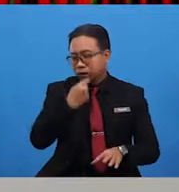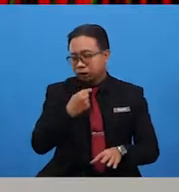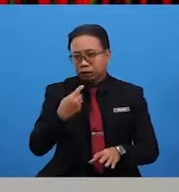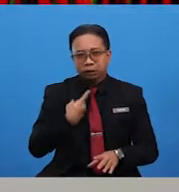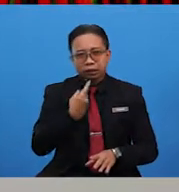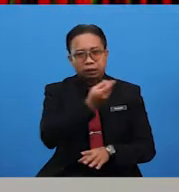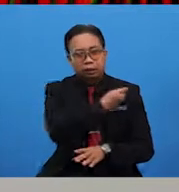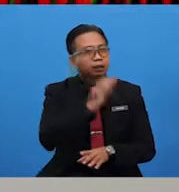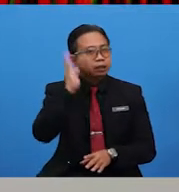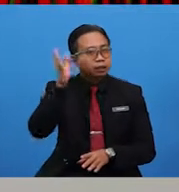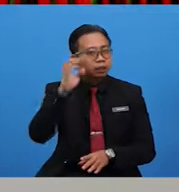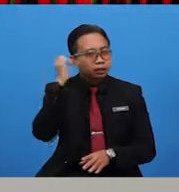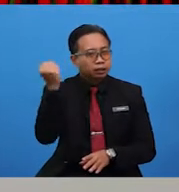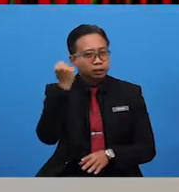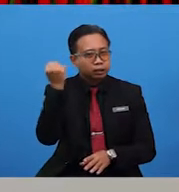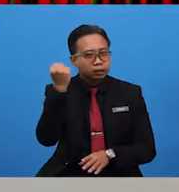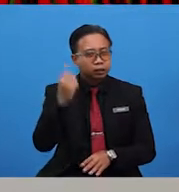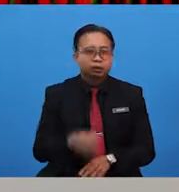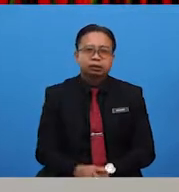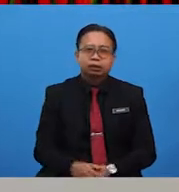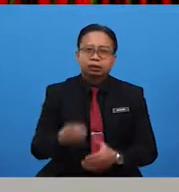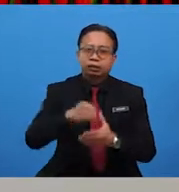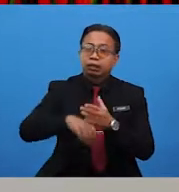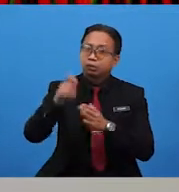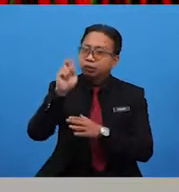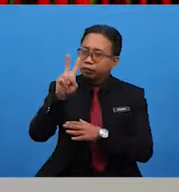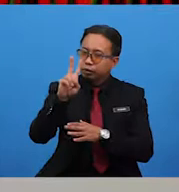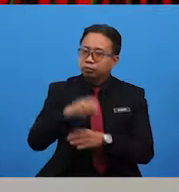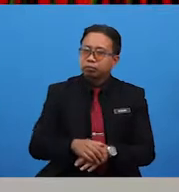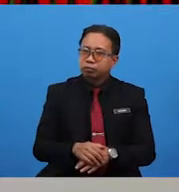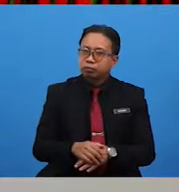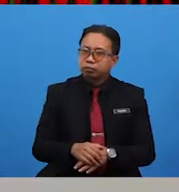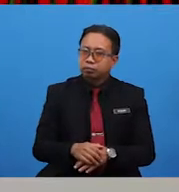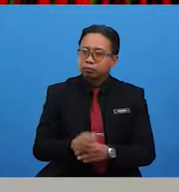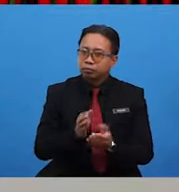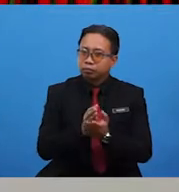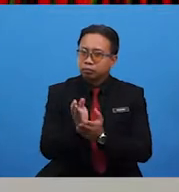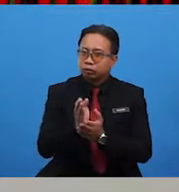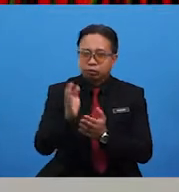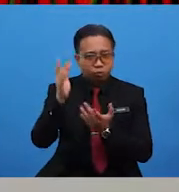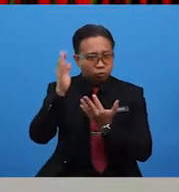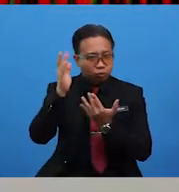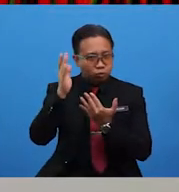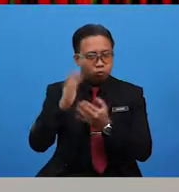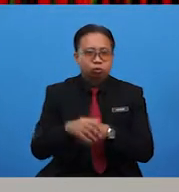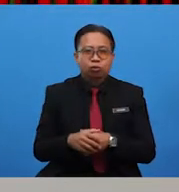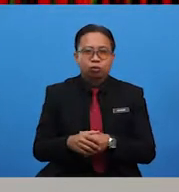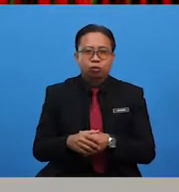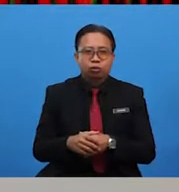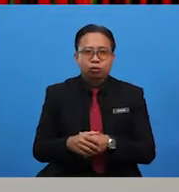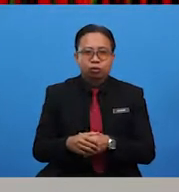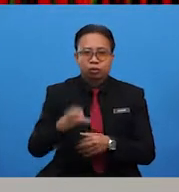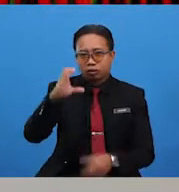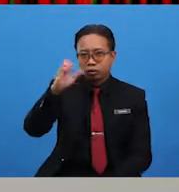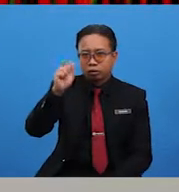kita akan sentiasa aja dalam rasanya CV pendidikan teruskan menantikan kami dikasih CV anda melalui rancangan